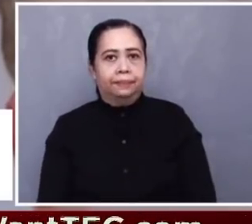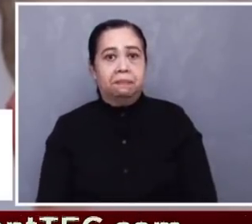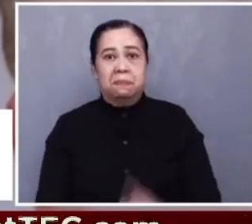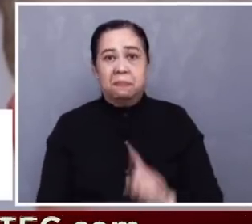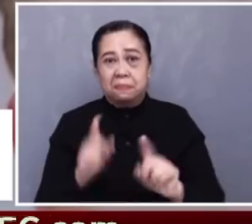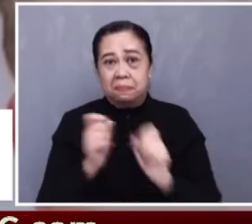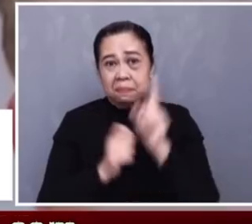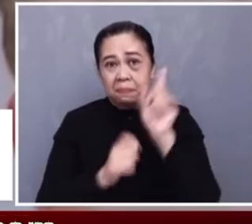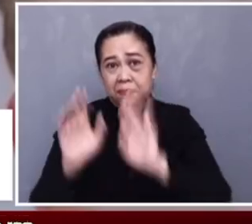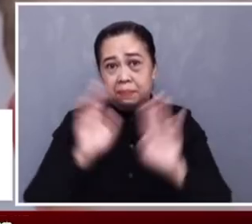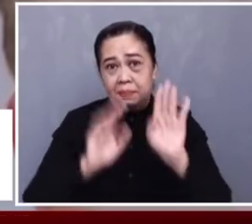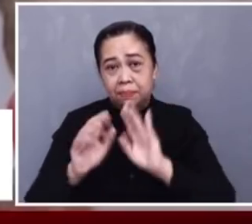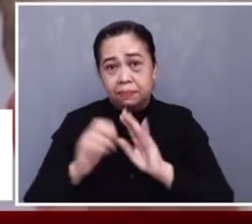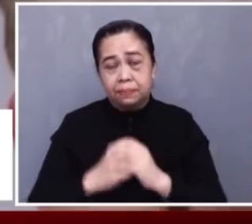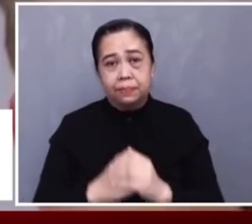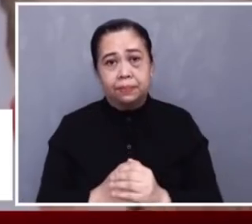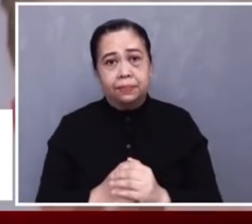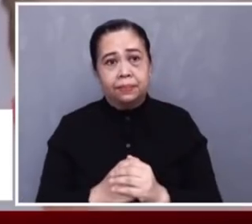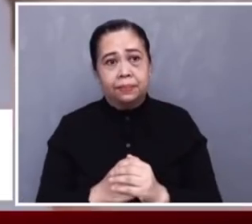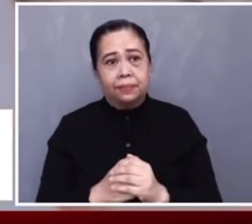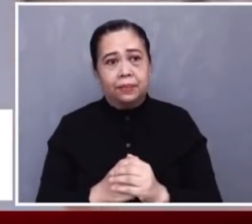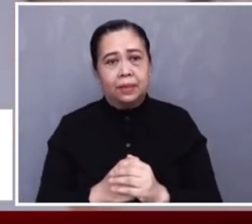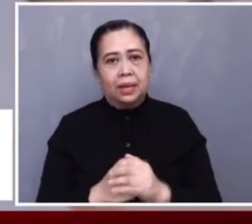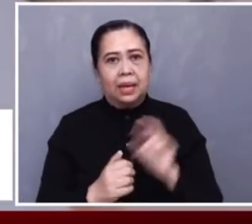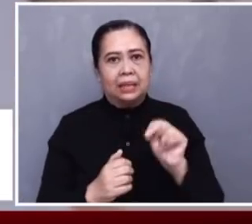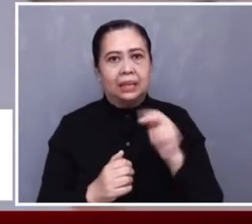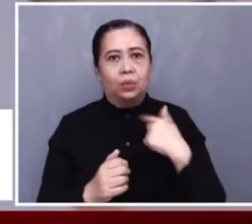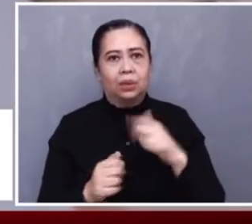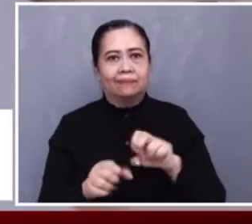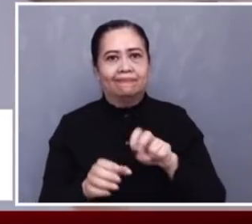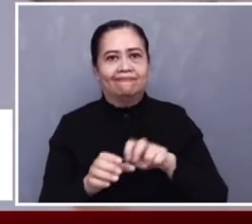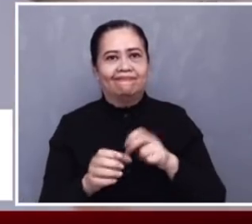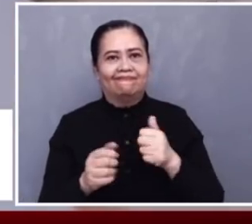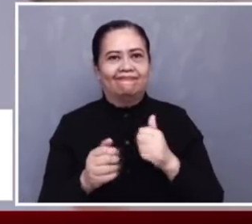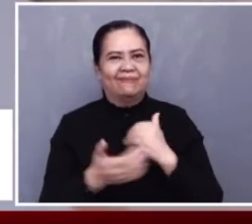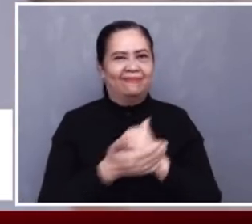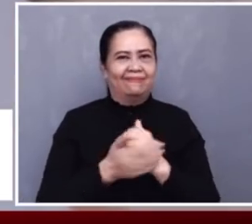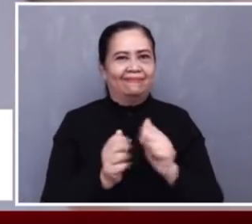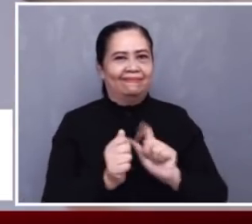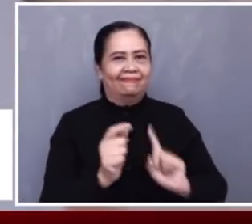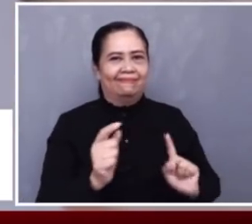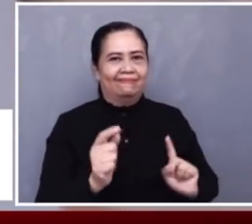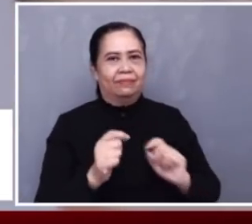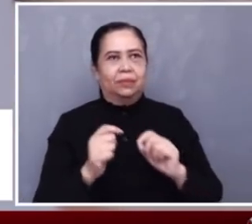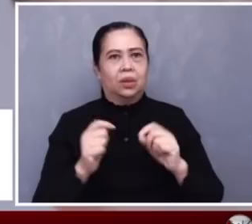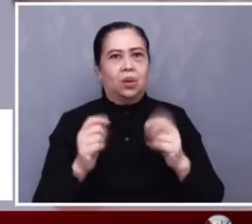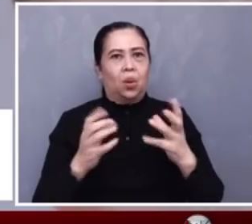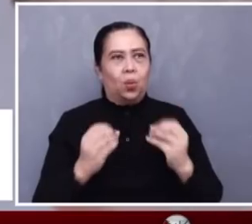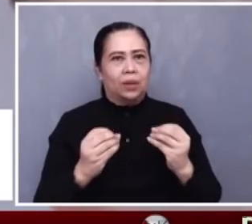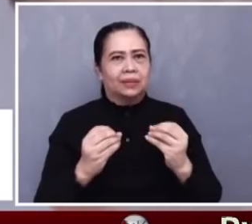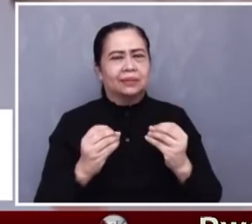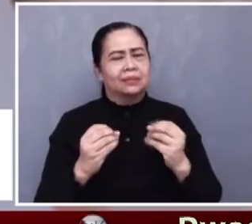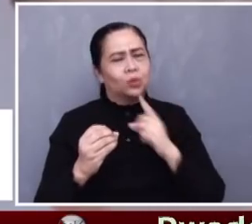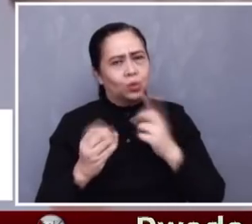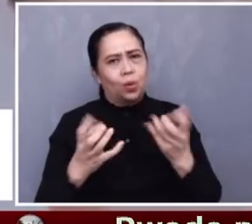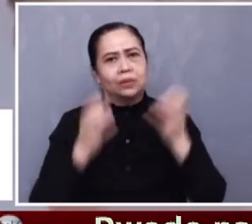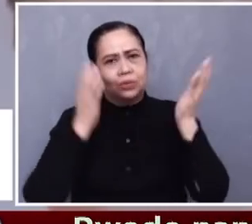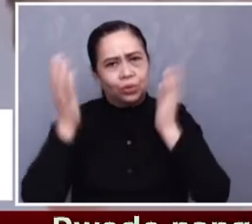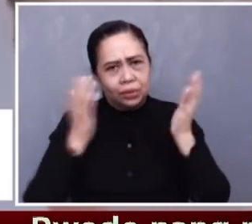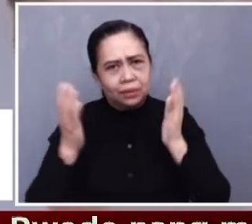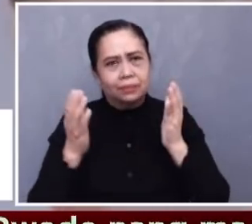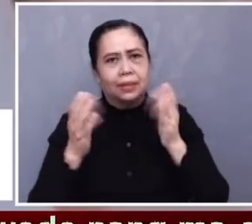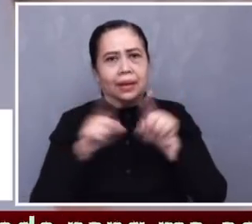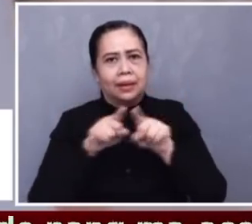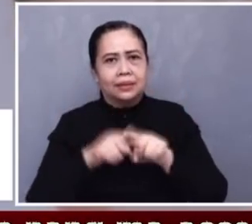dyan, kailangan ko umiwas. Gustuhin ko mang magsilbi sa inyo bilang inyong Vice